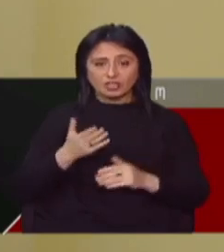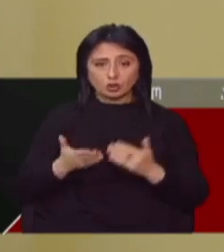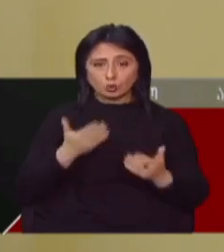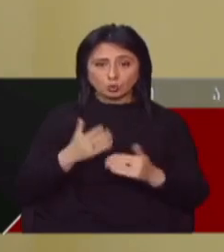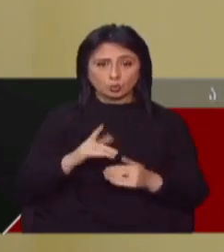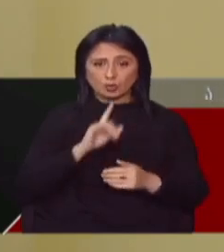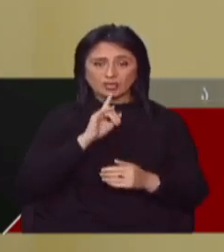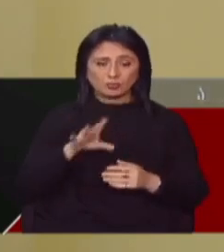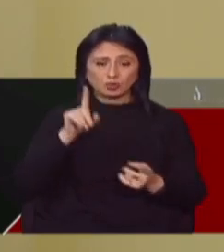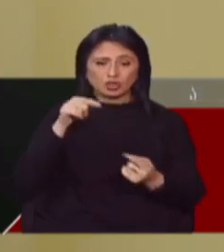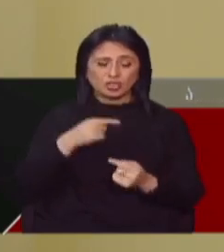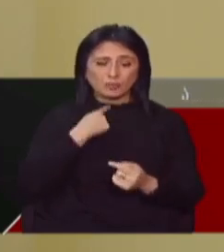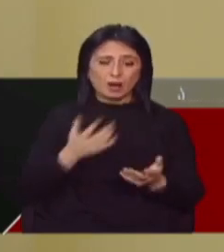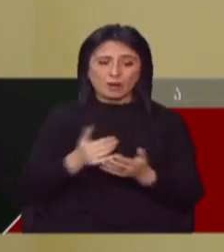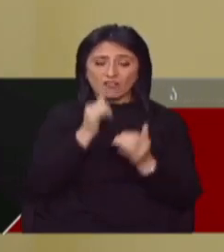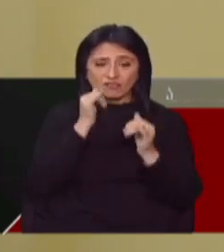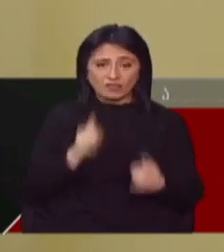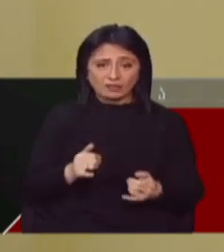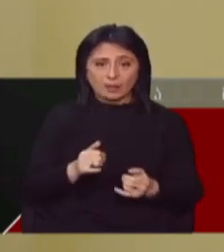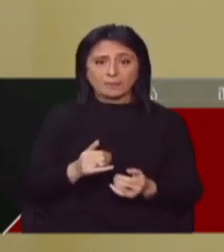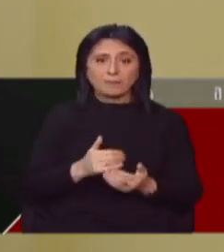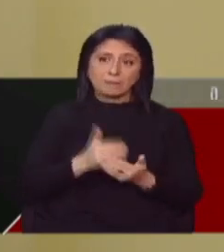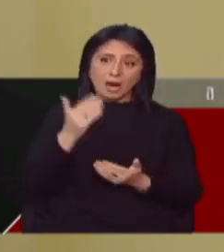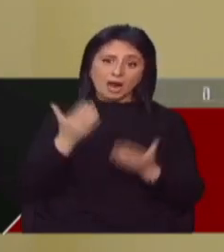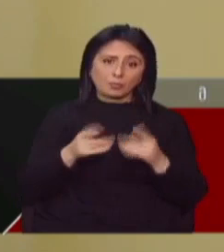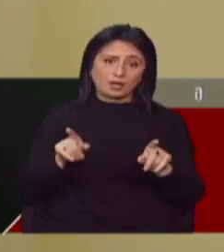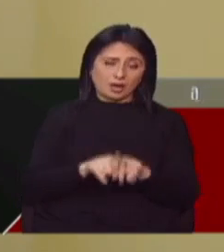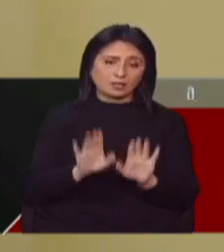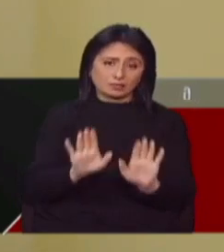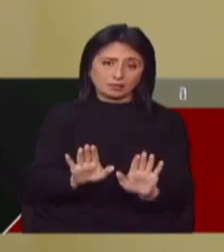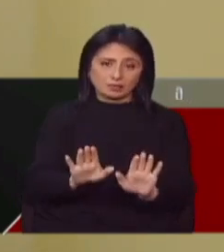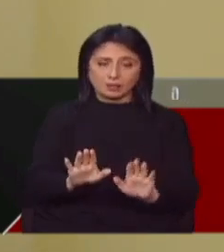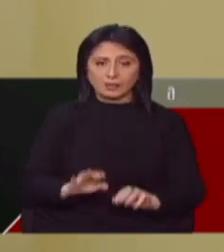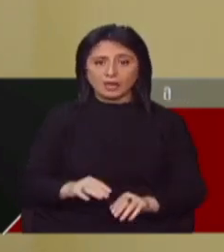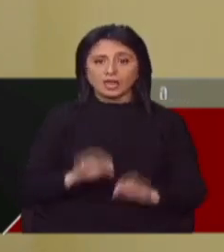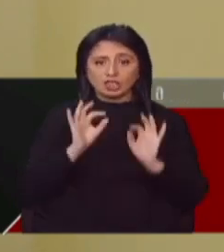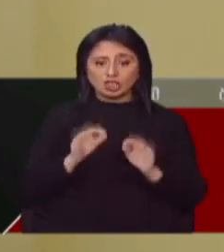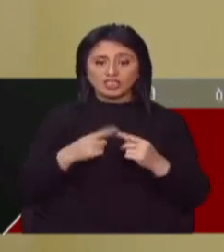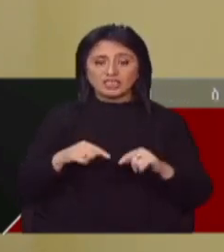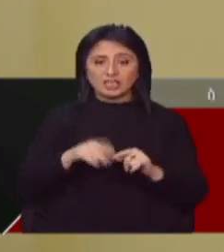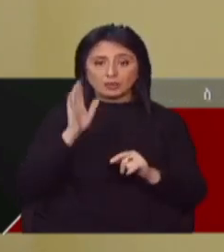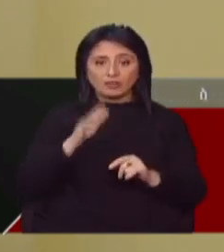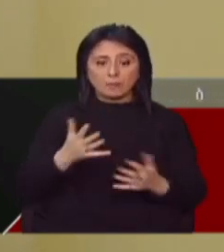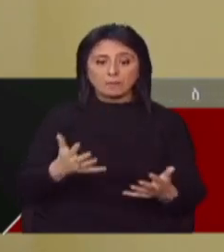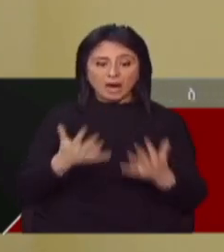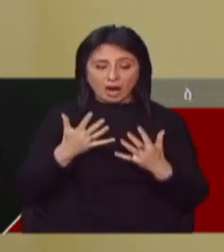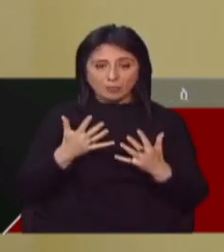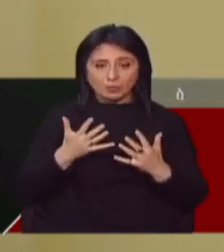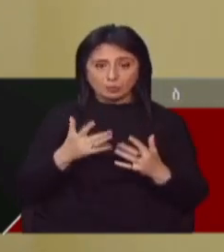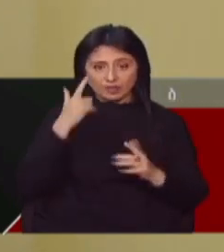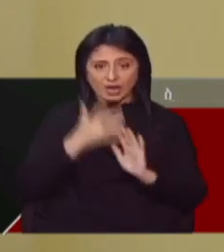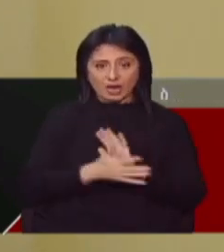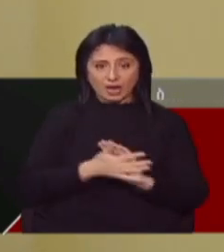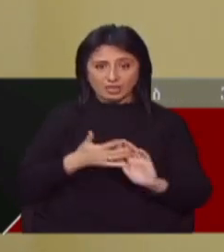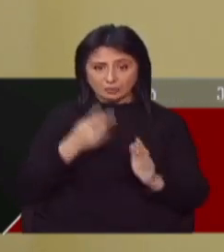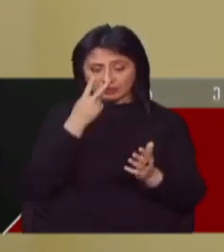ke armohte, așa se va misi, hmebis mugrovis, da, magali albatovit, es ase, ikneba, storat, sa zgodova bistuis, ikneba, kapiot. Ca să